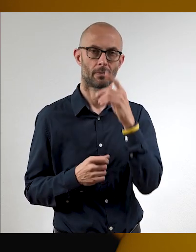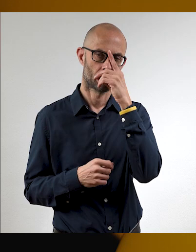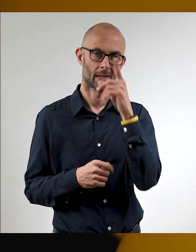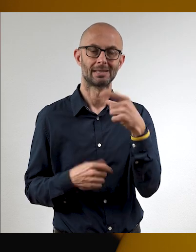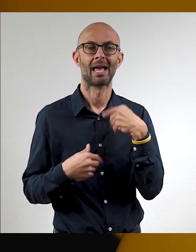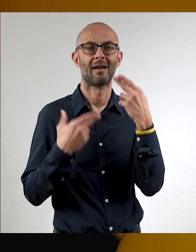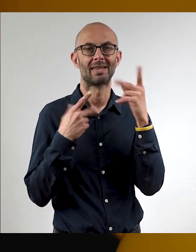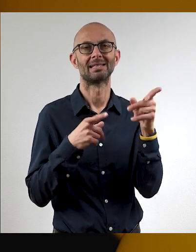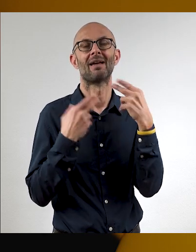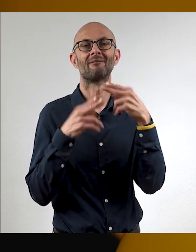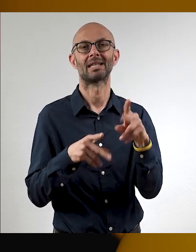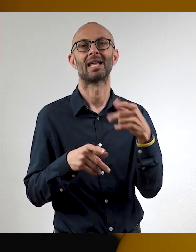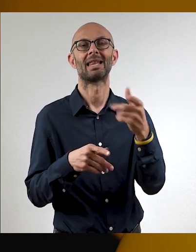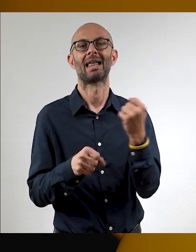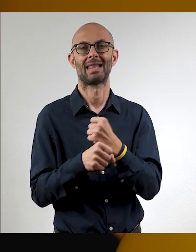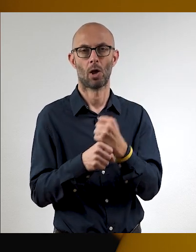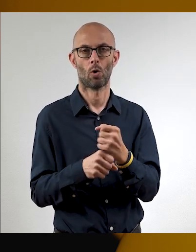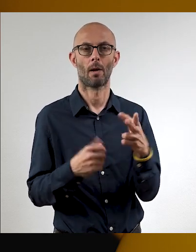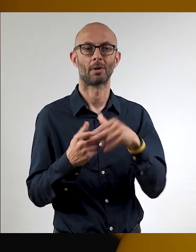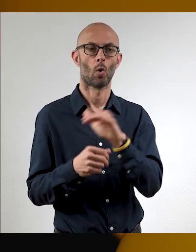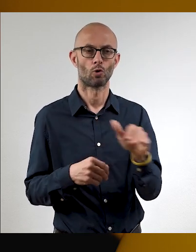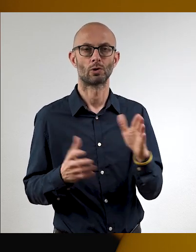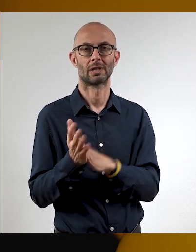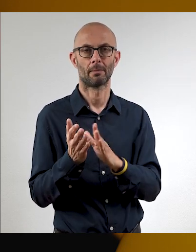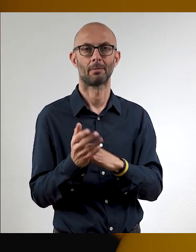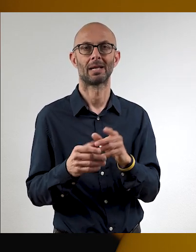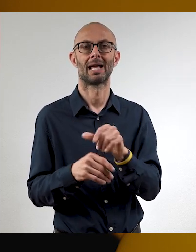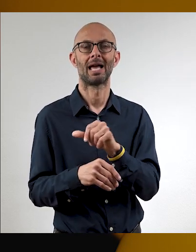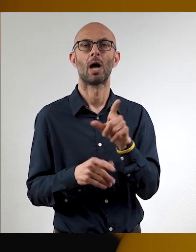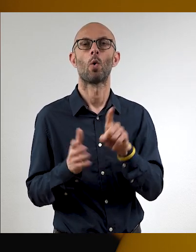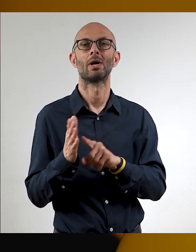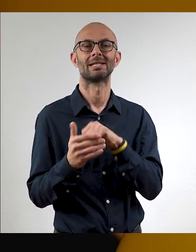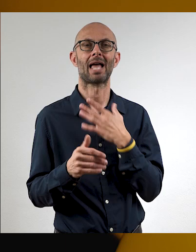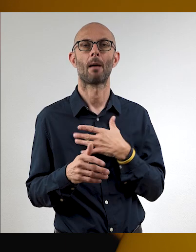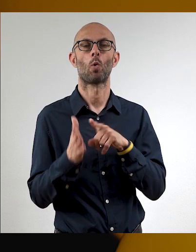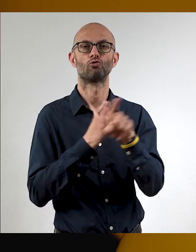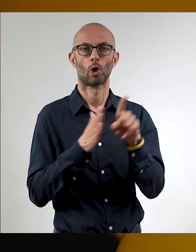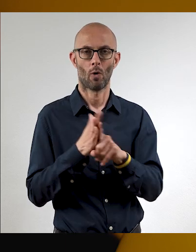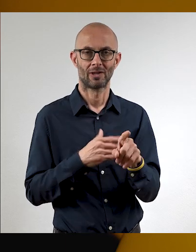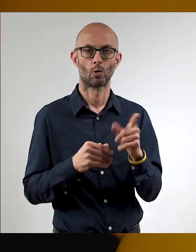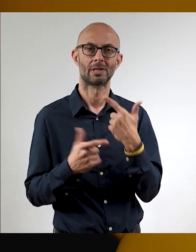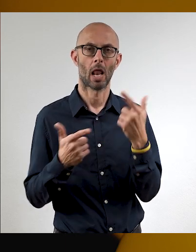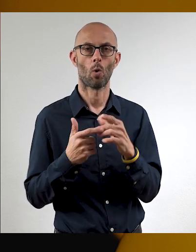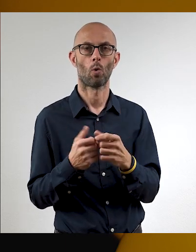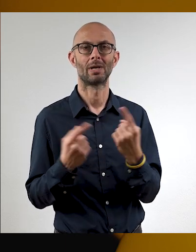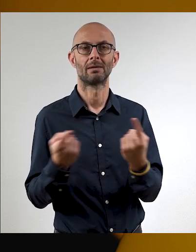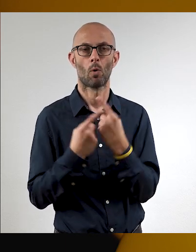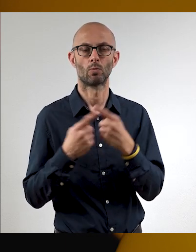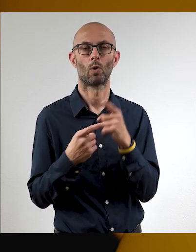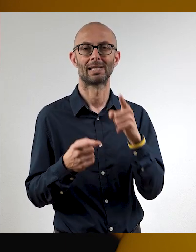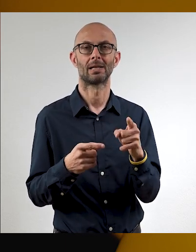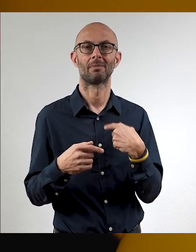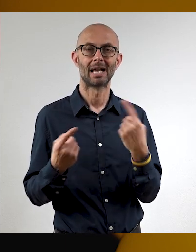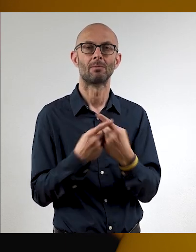da se vrne na delo. Ne? Pri otrocih recimo se samo učinkovitost lahko spodbuja s tem,